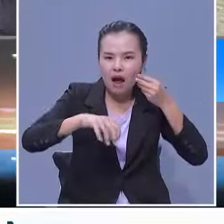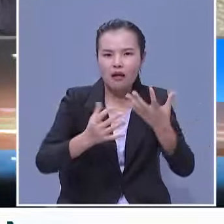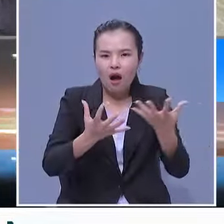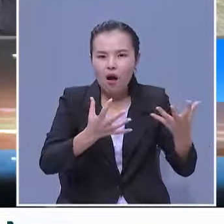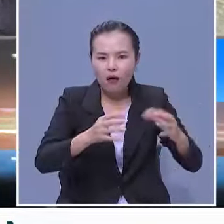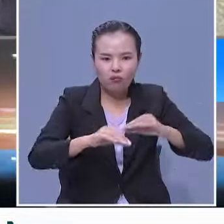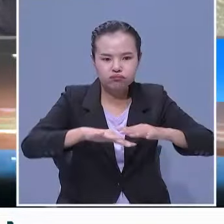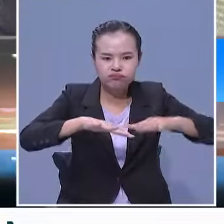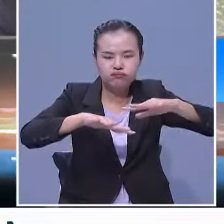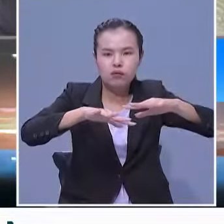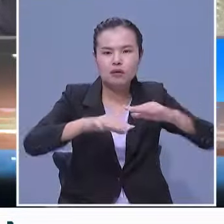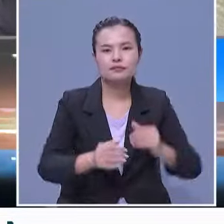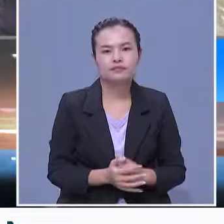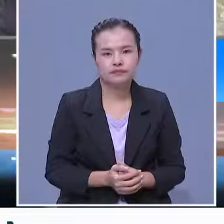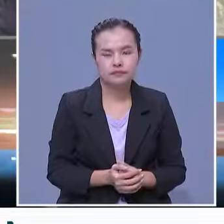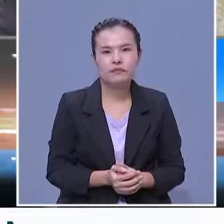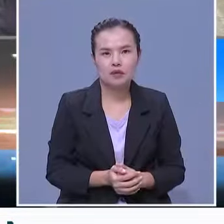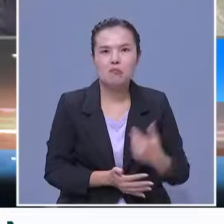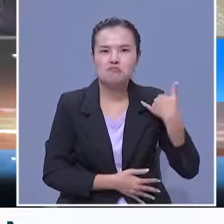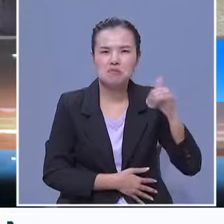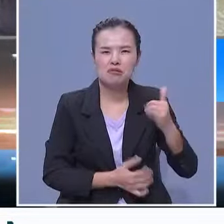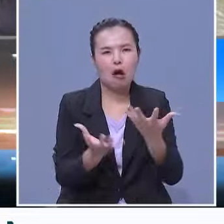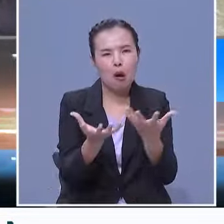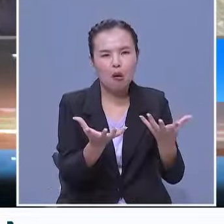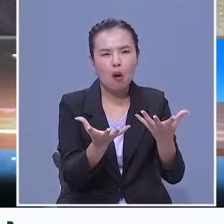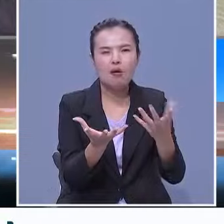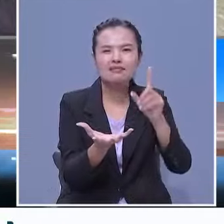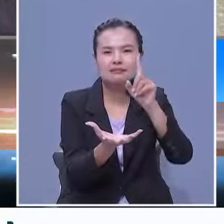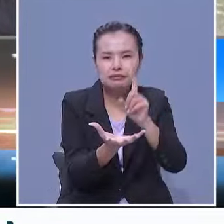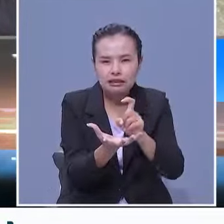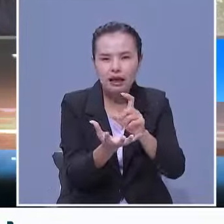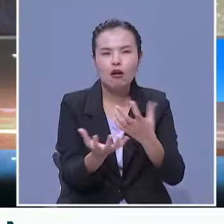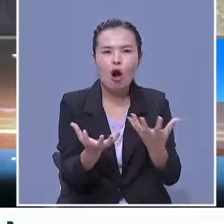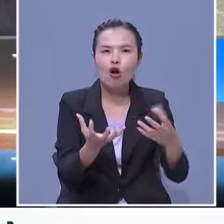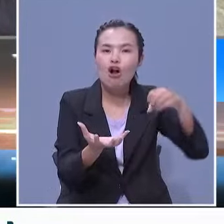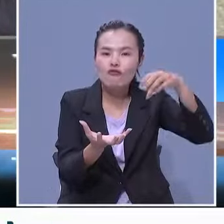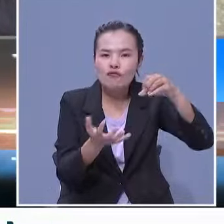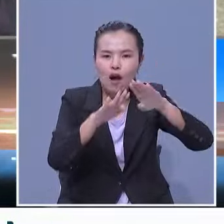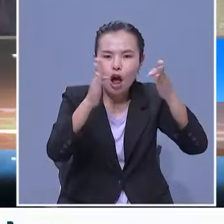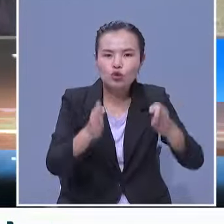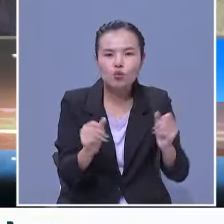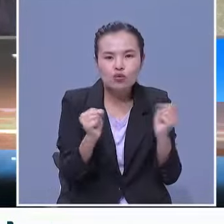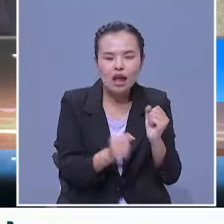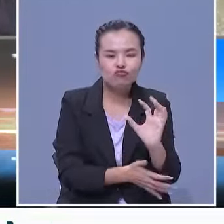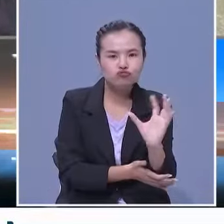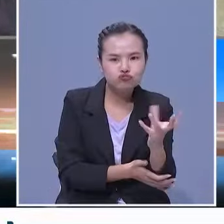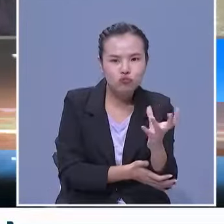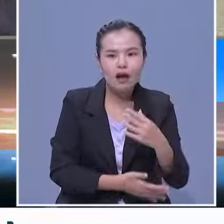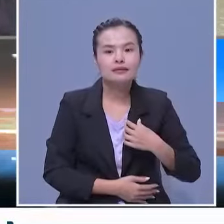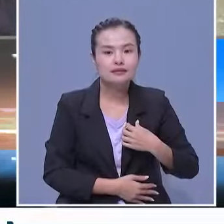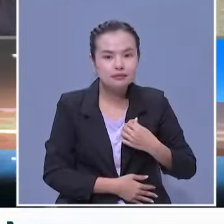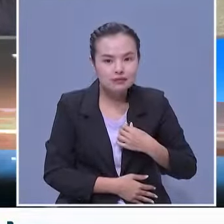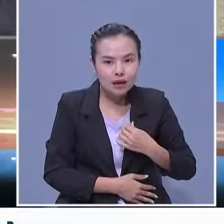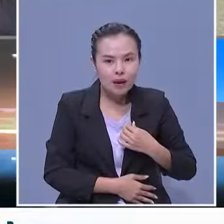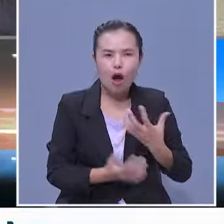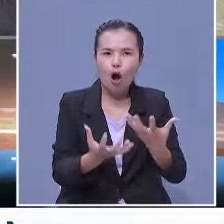เครื่องใช้ที่ยกขึ้นนะคะเพราะฉะนั้นเนี่ยก็มีบางส่วนที่เสียหายไปบ้างอย่างโดยเฉพาะเครื่องใช้ไฟฟ้าอย่างเช่นตู้เย็นเครื่องซักผ้า